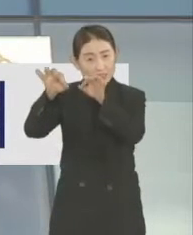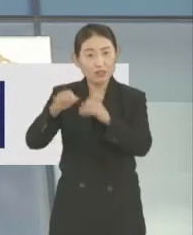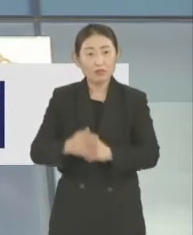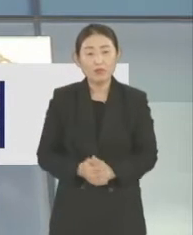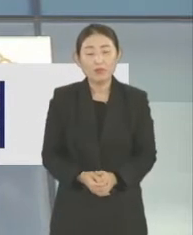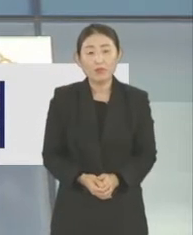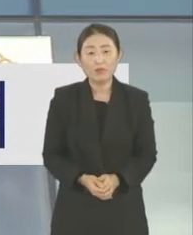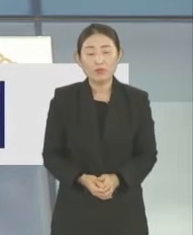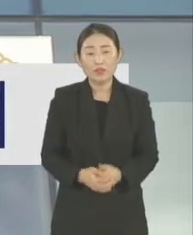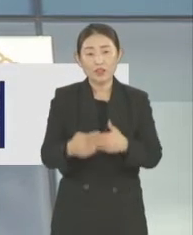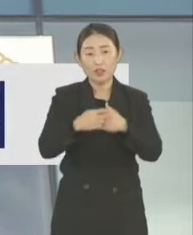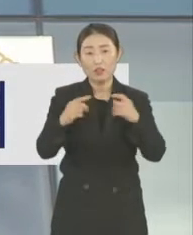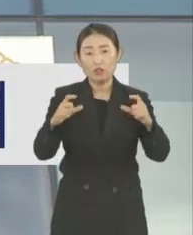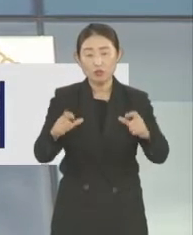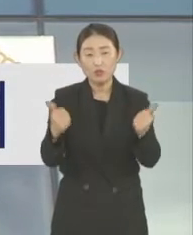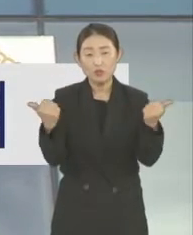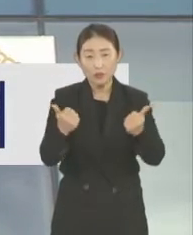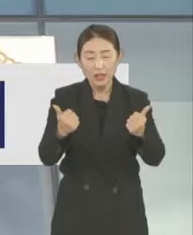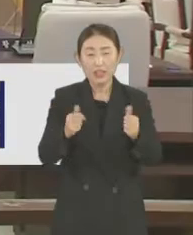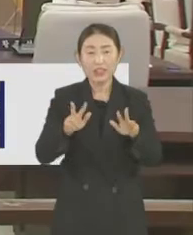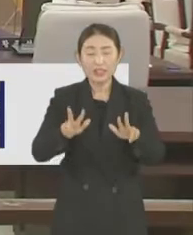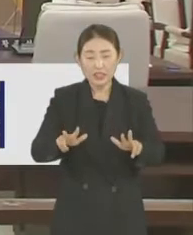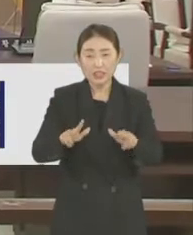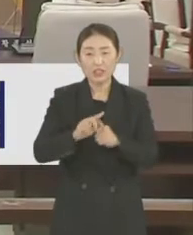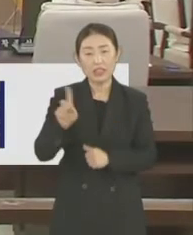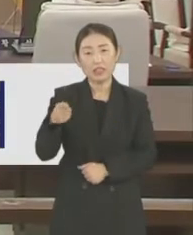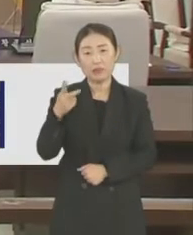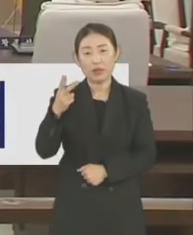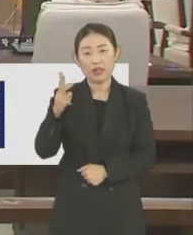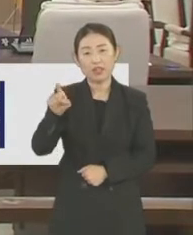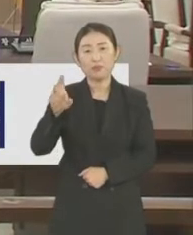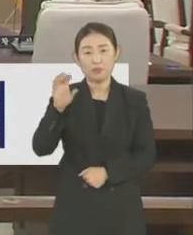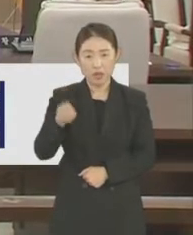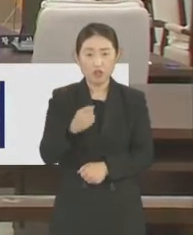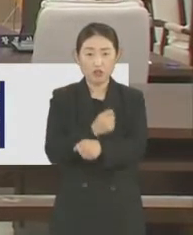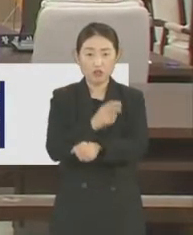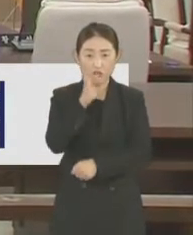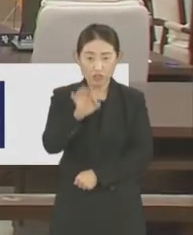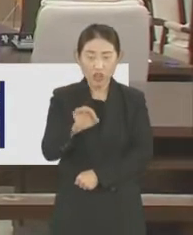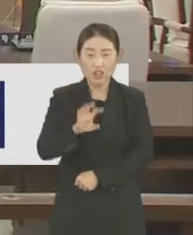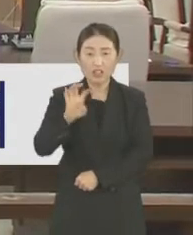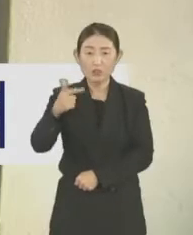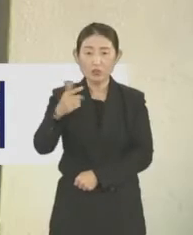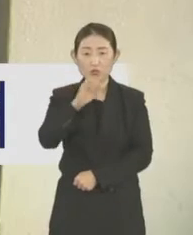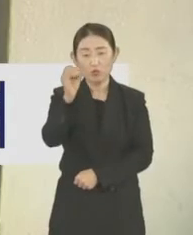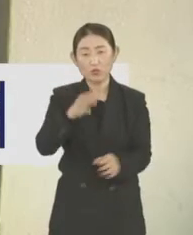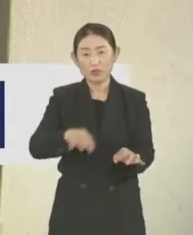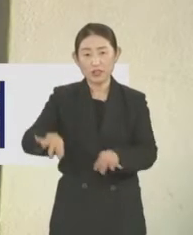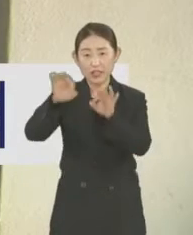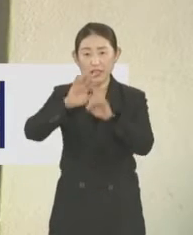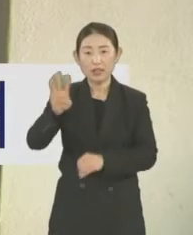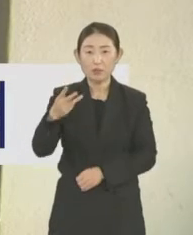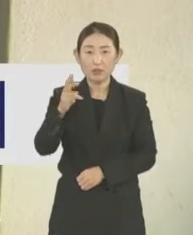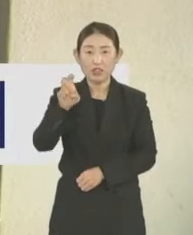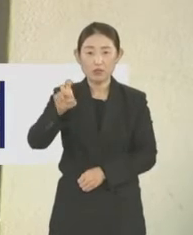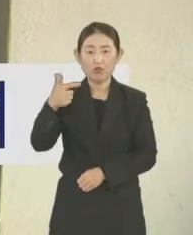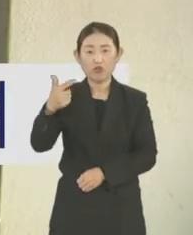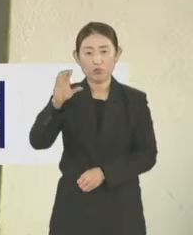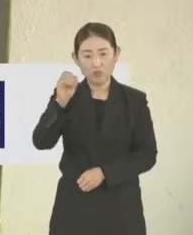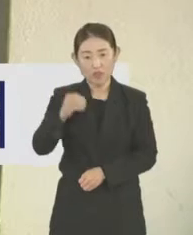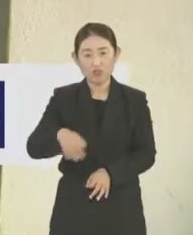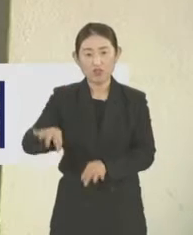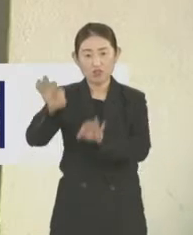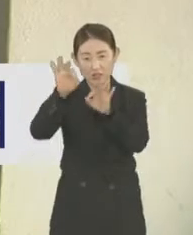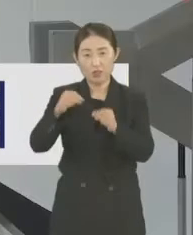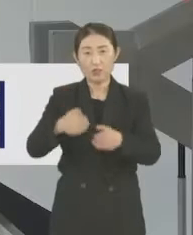대덕구의회는 현재 216만원 수준인 월정수당을 46% 인상한 316만원으로